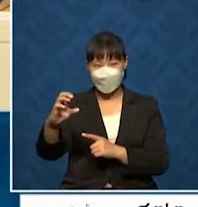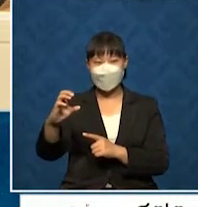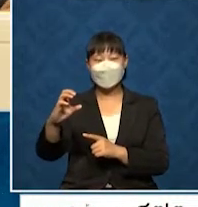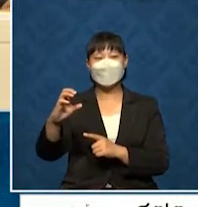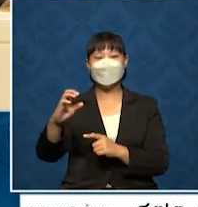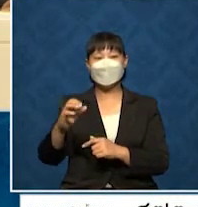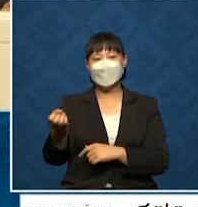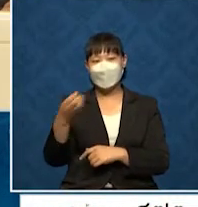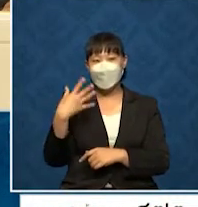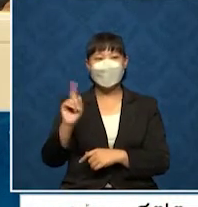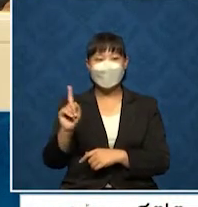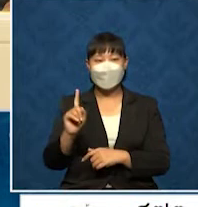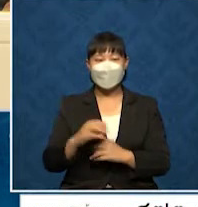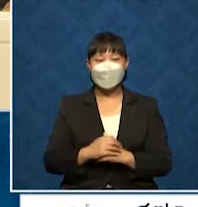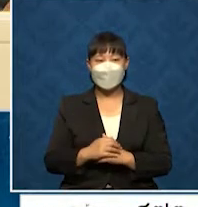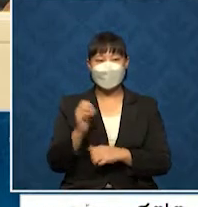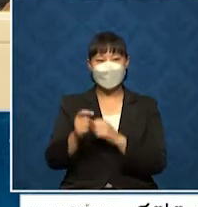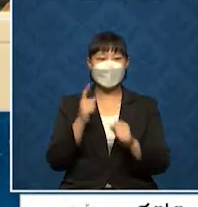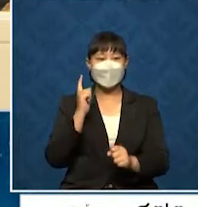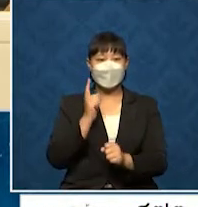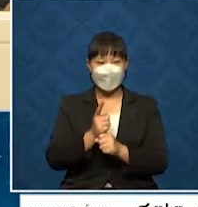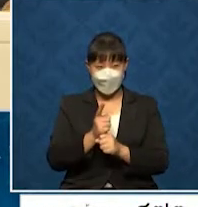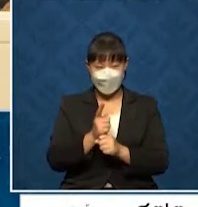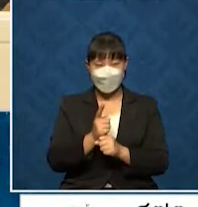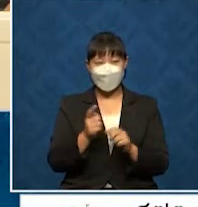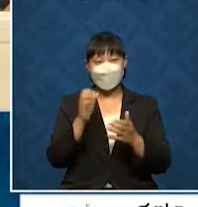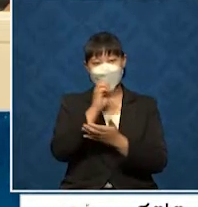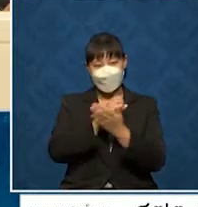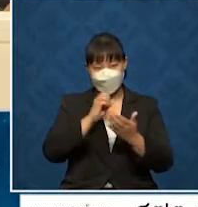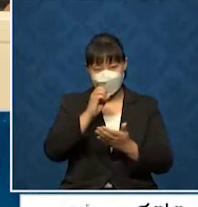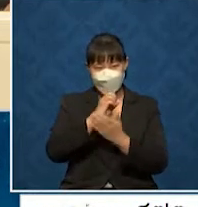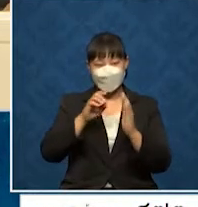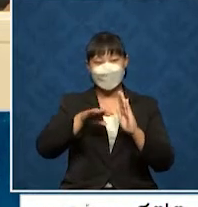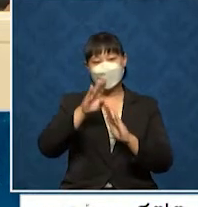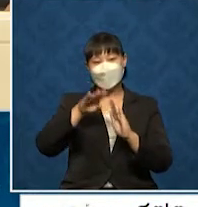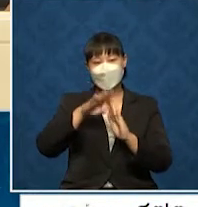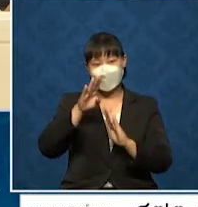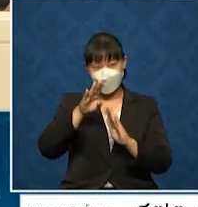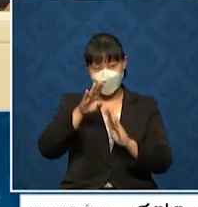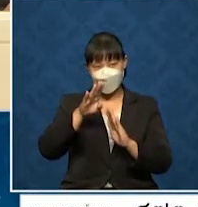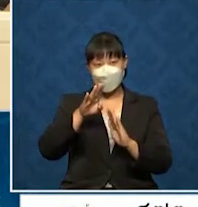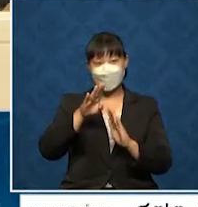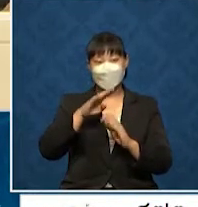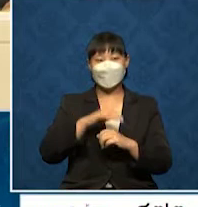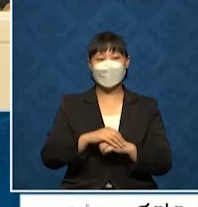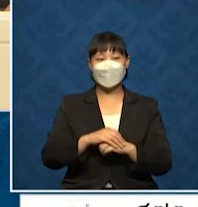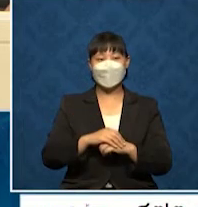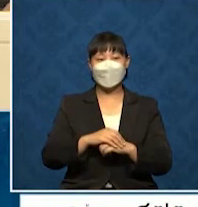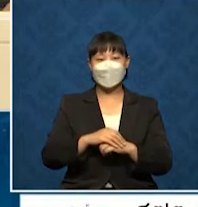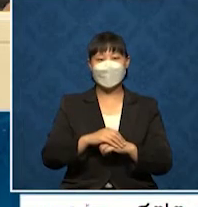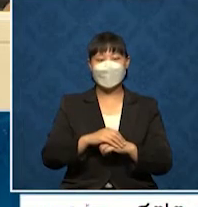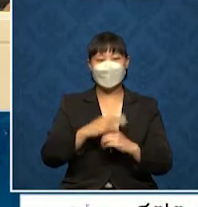UNODC บอกว่าปีหนึ่งยาเสพติดที่สามเหลี่ยมทองคำมีมูลค่